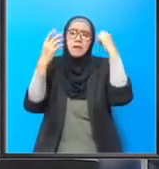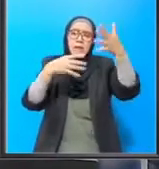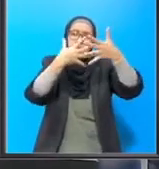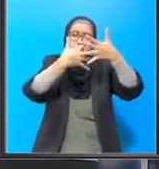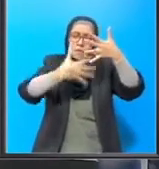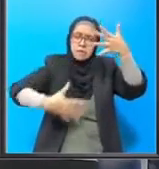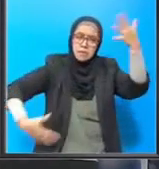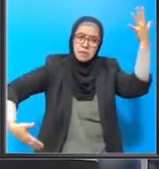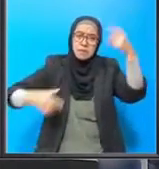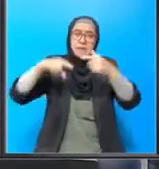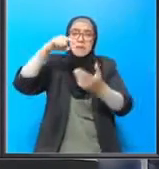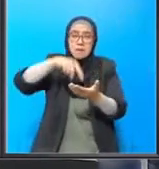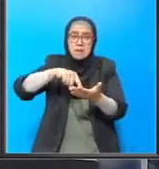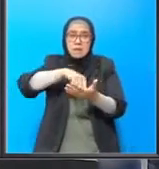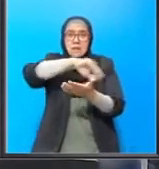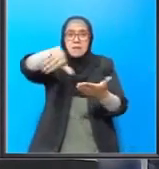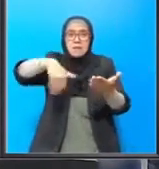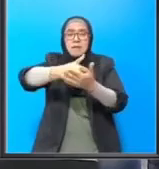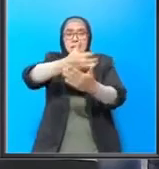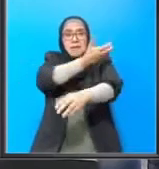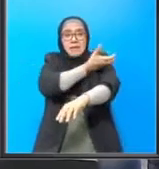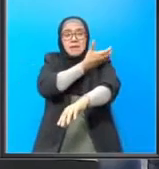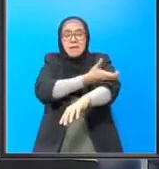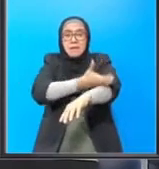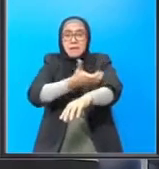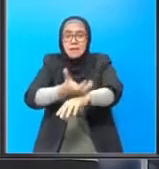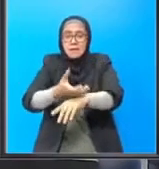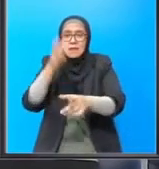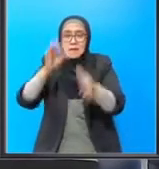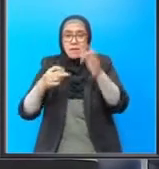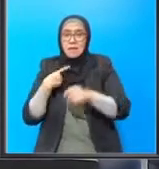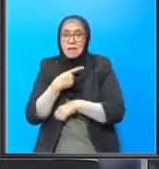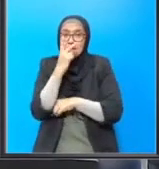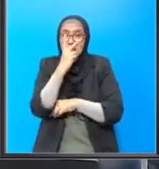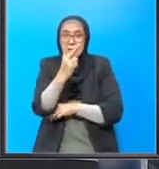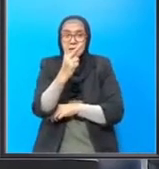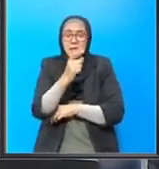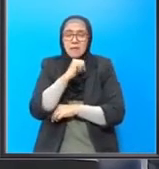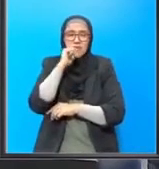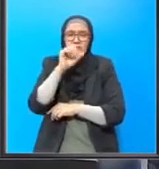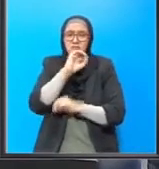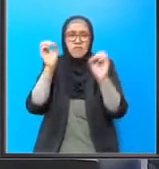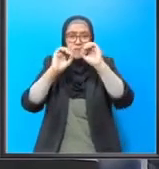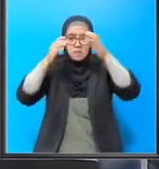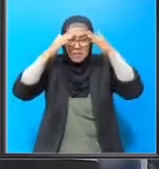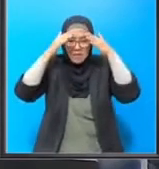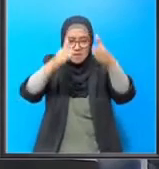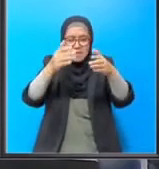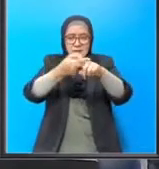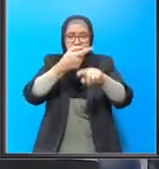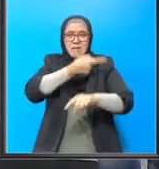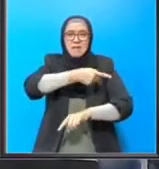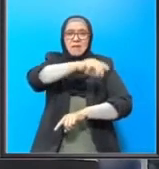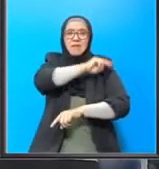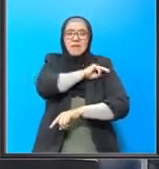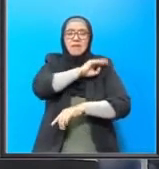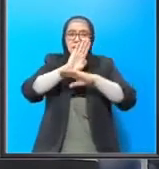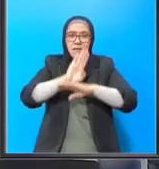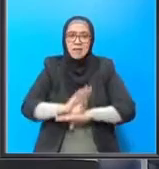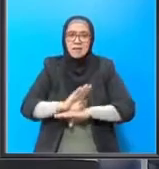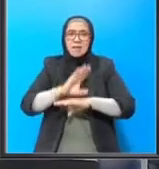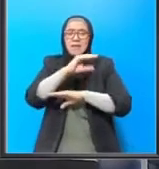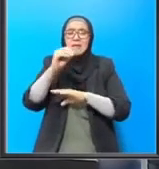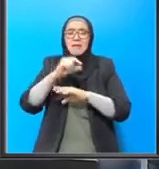semua ini semua warisan ini kalau kita Hai bukan tidak ada fokus daripada Kementerian Kebudayaan